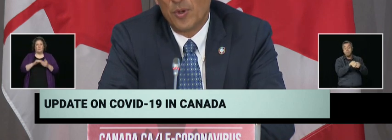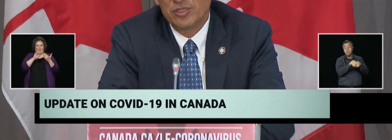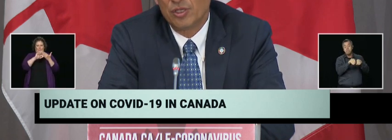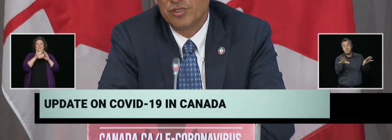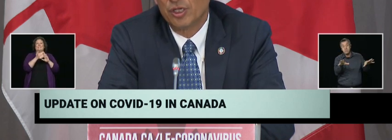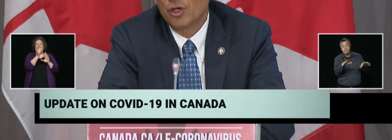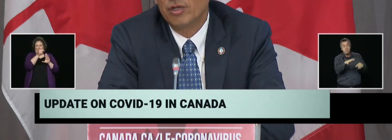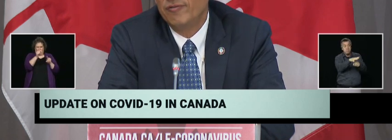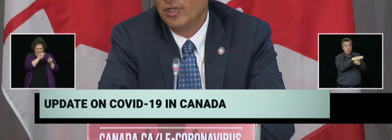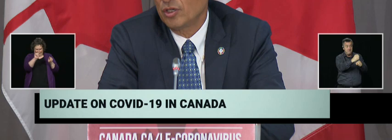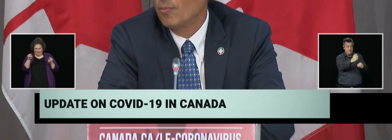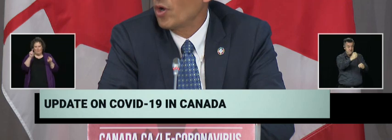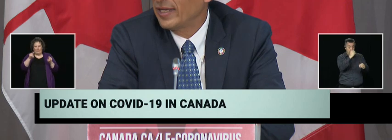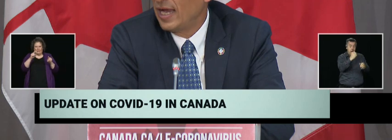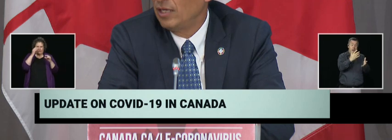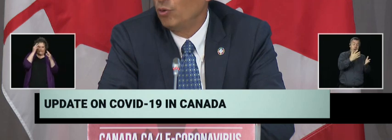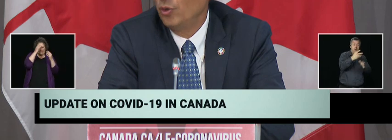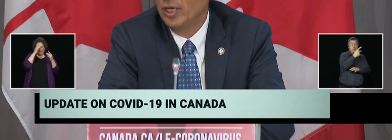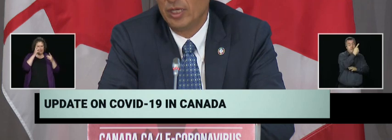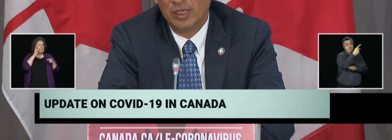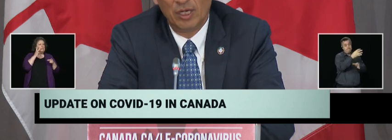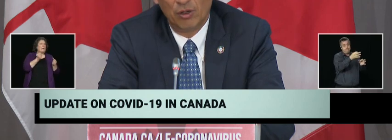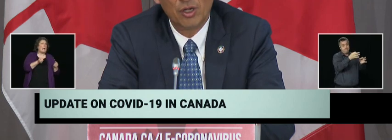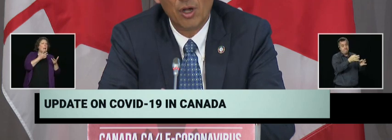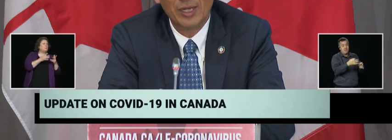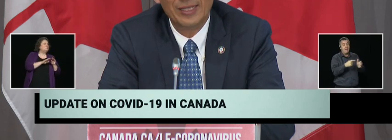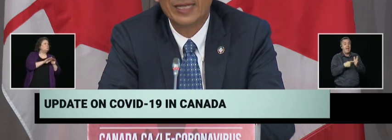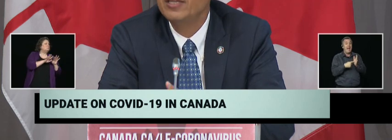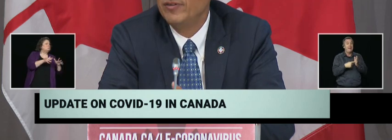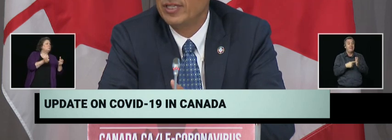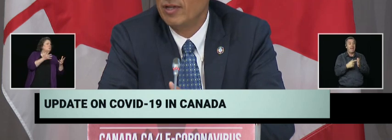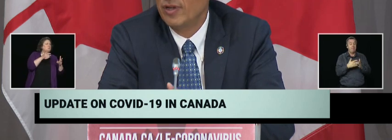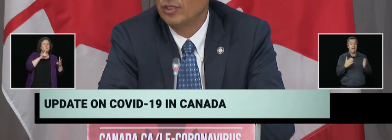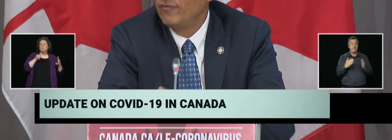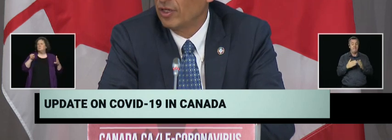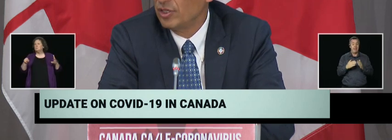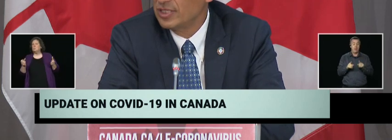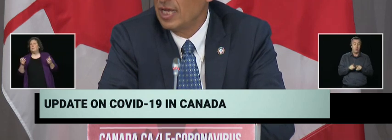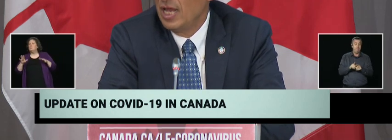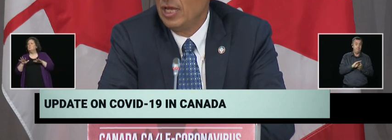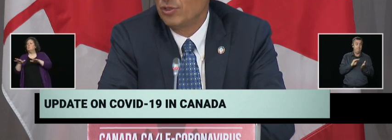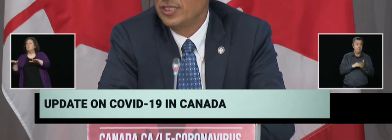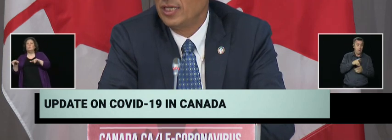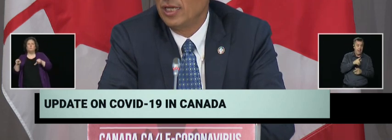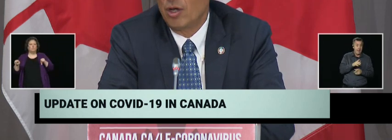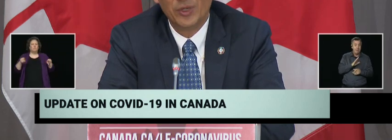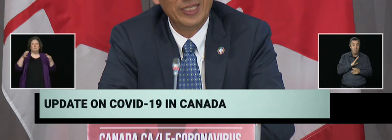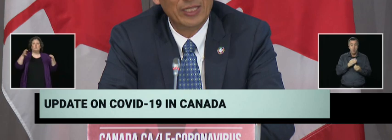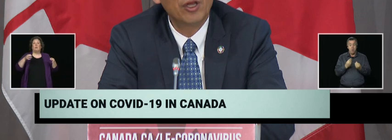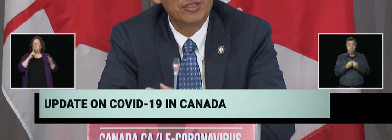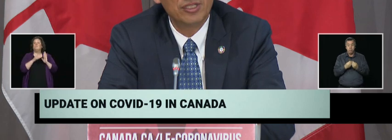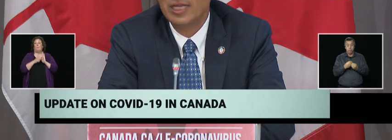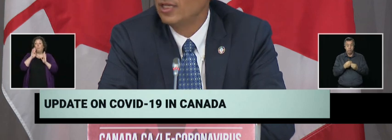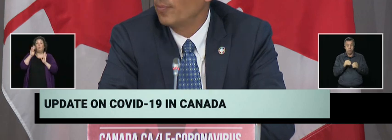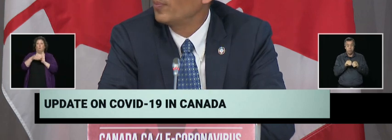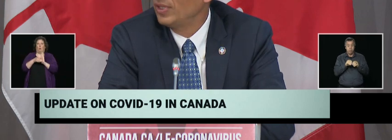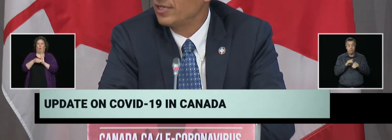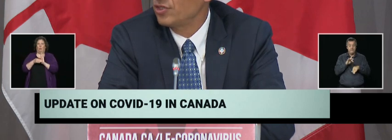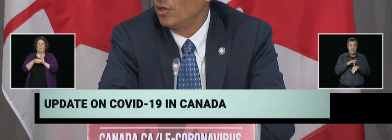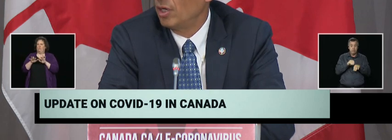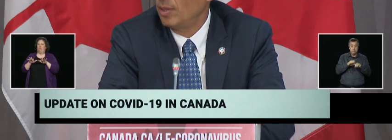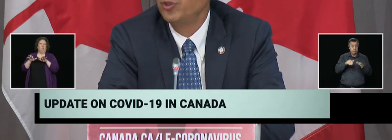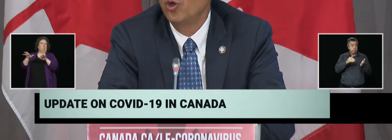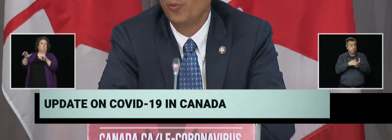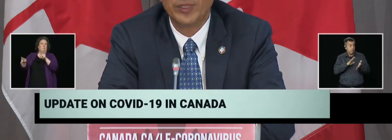Je pense que dans une grande ville comme Montréal, où il y a encore l'activité avec le virus, et aussi, à la densité de la